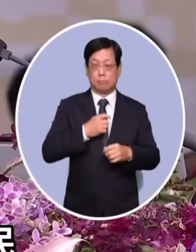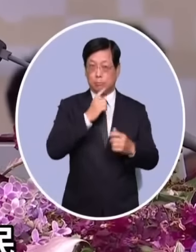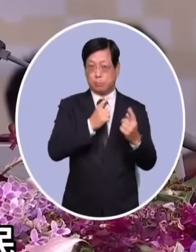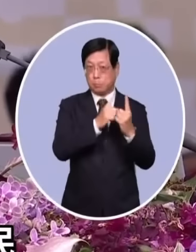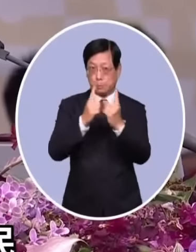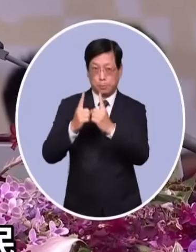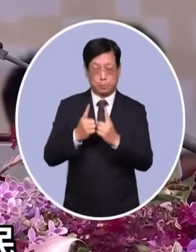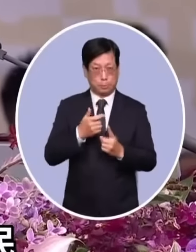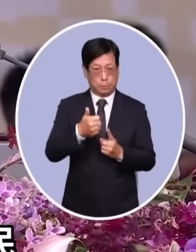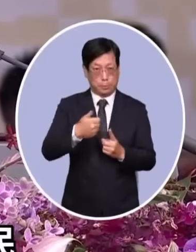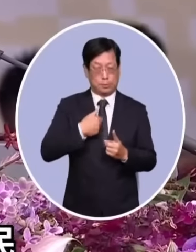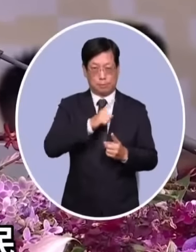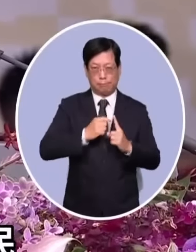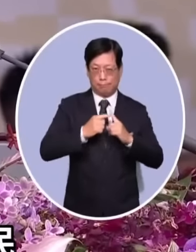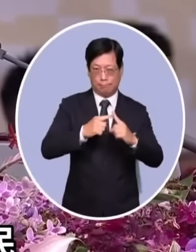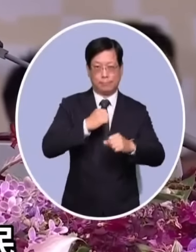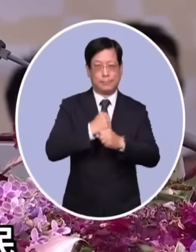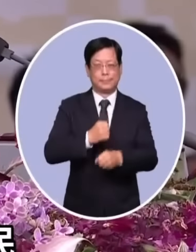善的行动。